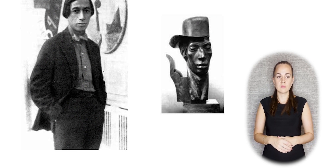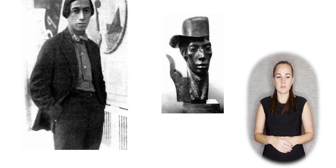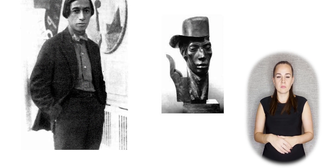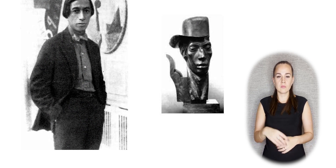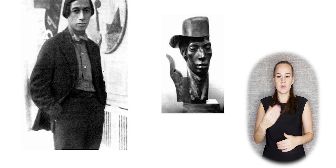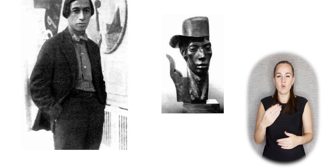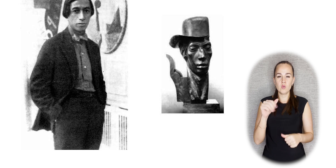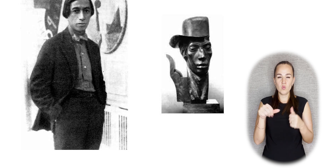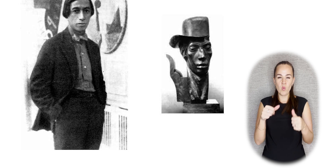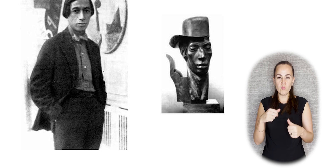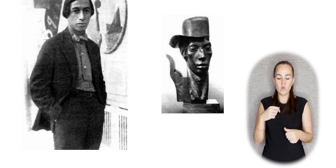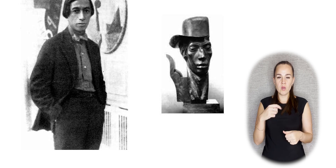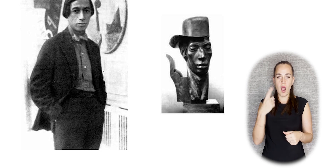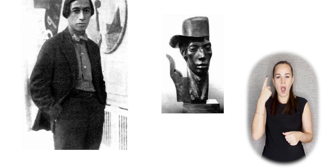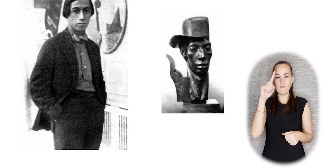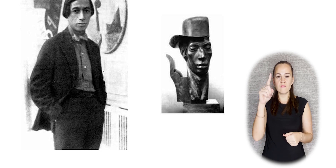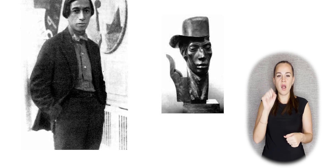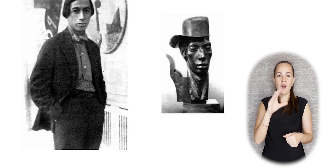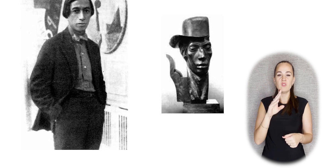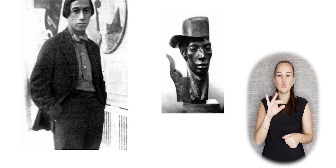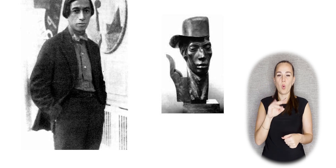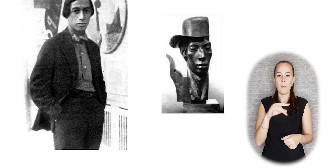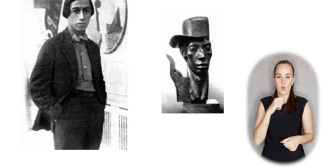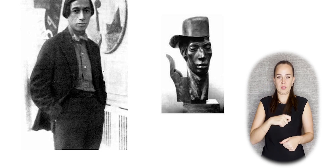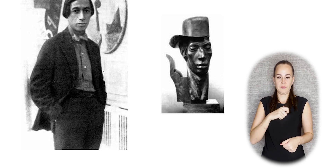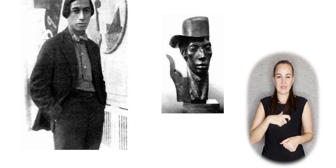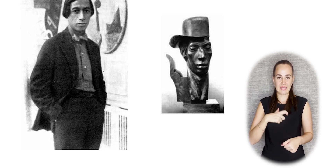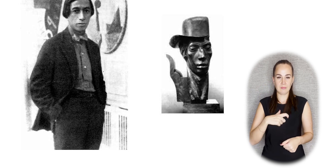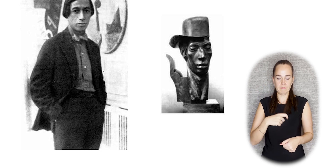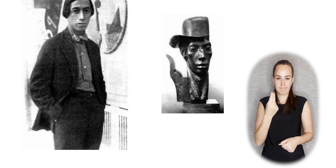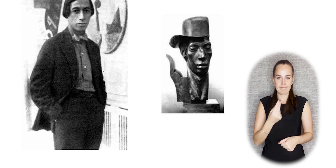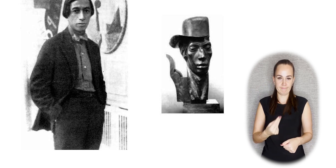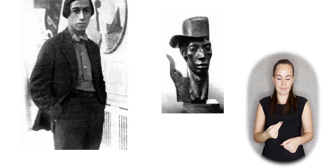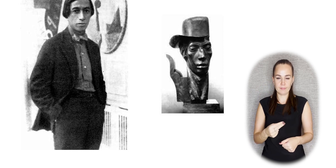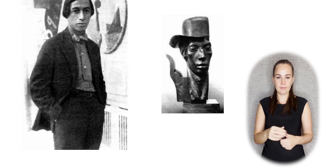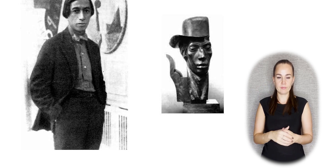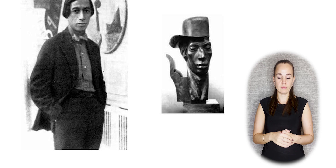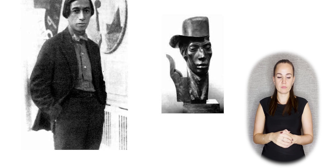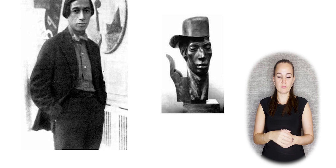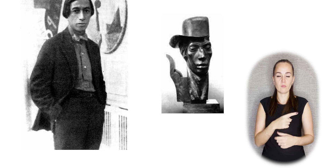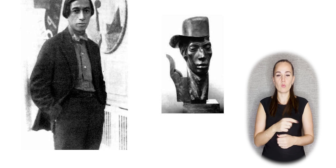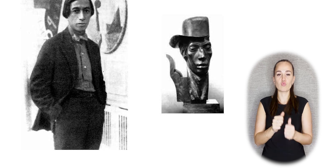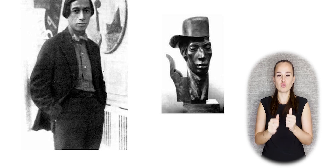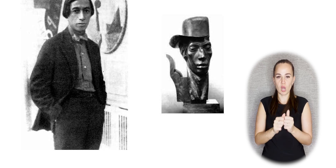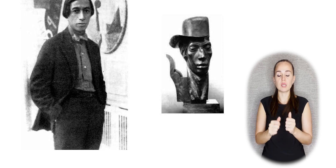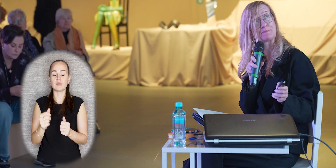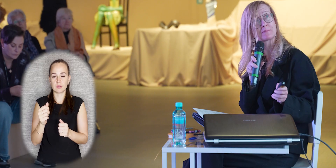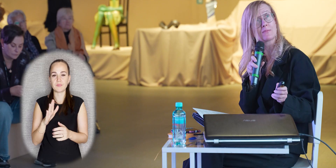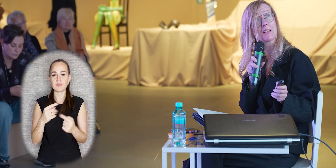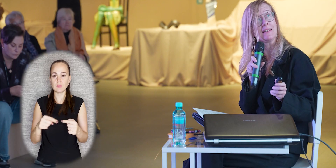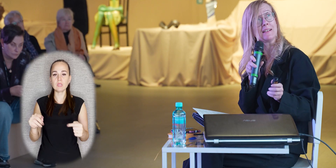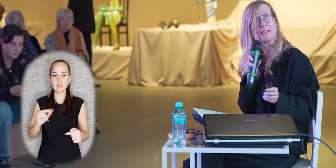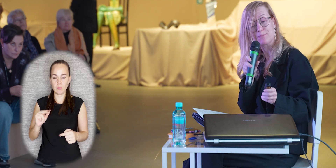автопортрет, который хранится в Третьяковской галерее и достаточно часто публикуется в разных работах.